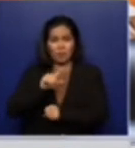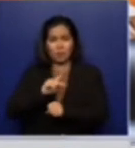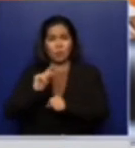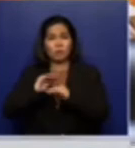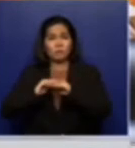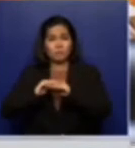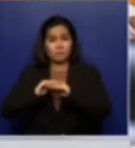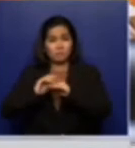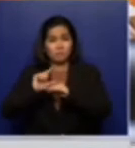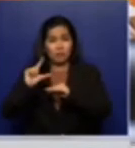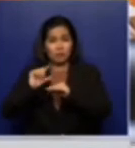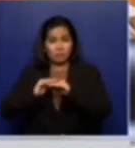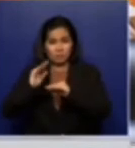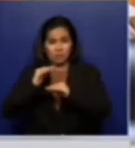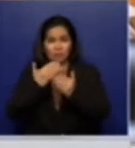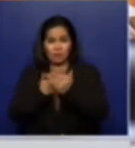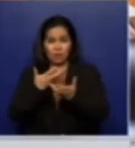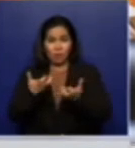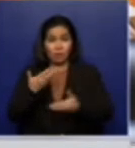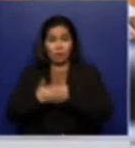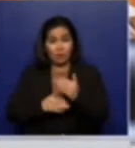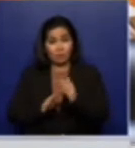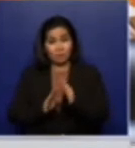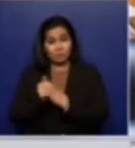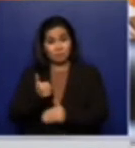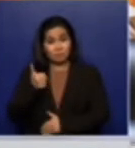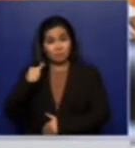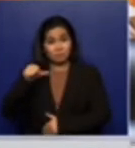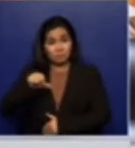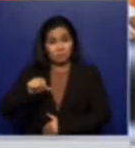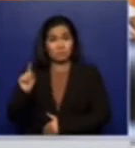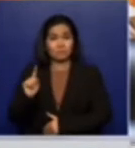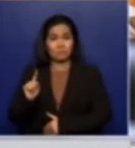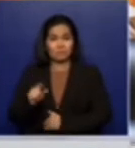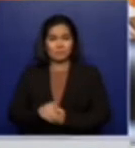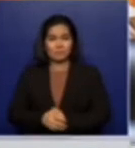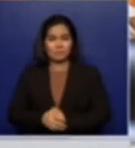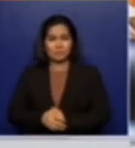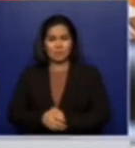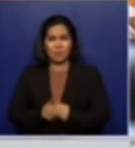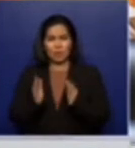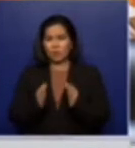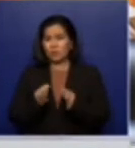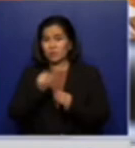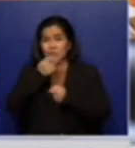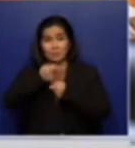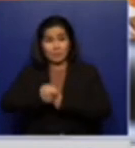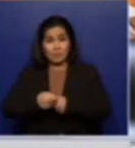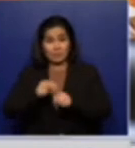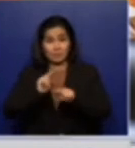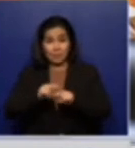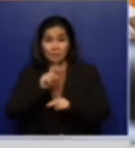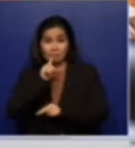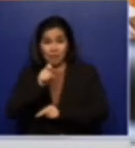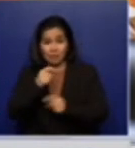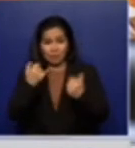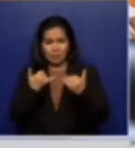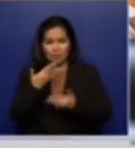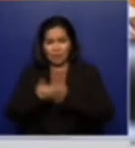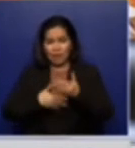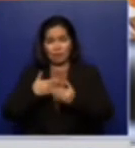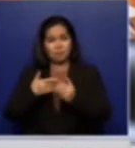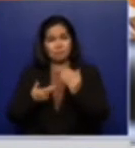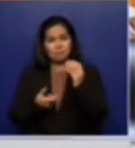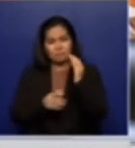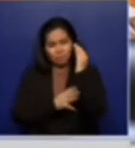าเกษตรเป็นยังไงล่ะครับดีขึ้นไหมครับท่านนั่งอยู่ตรงนี้พี่น้องเกษตรกรที่ฟังดีขึ้นไหมครับมันก็